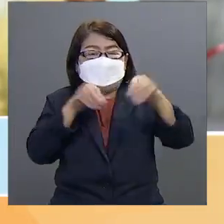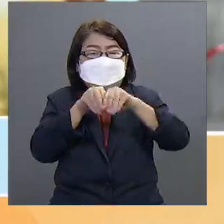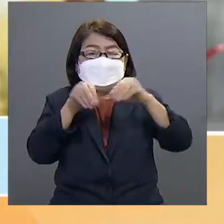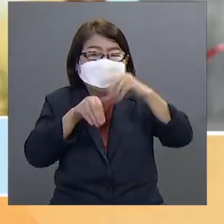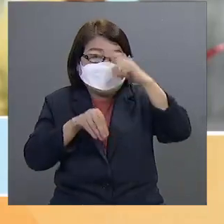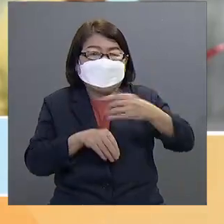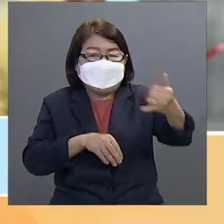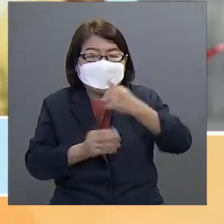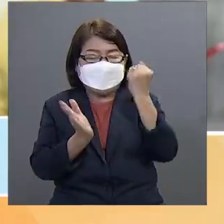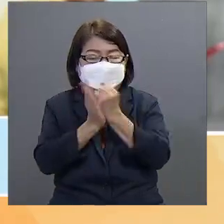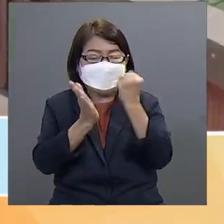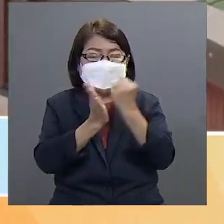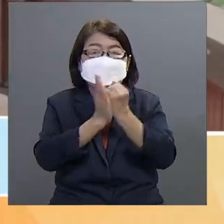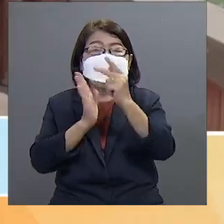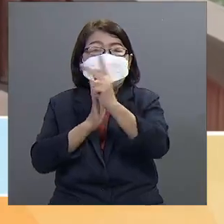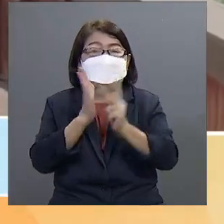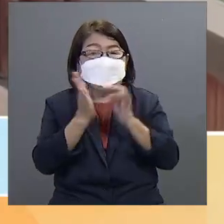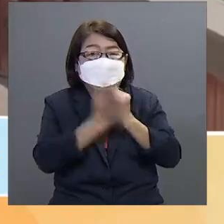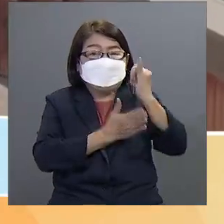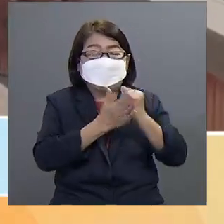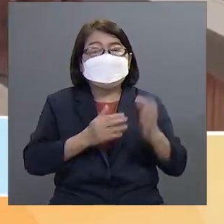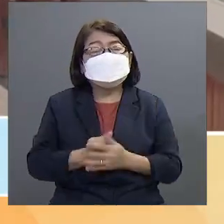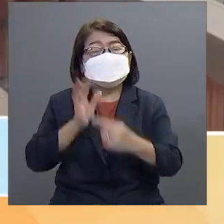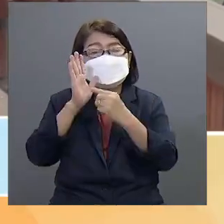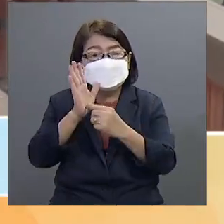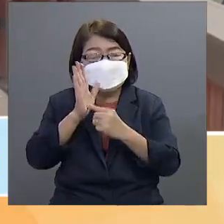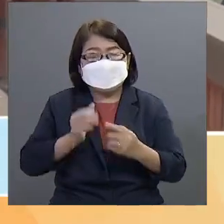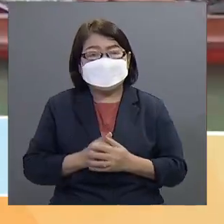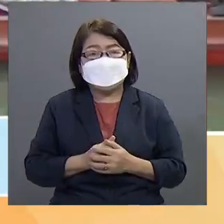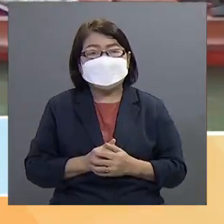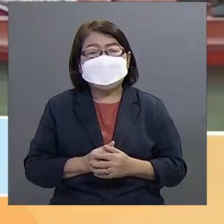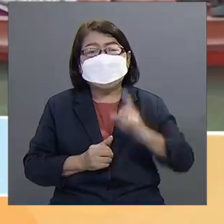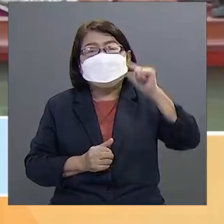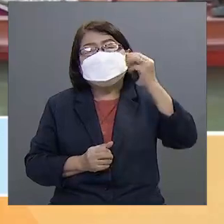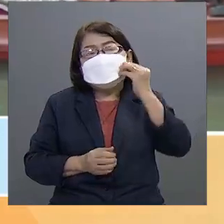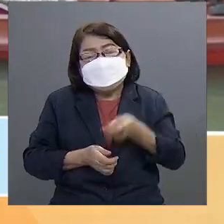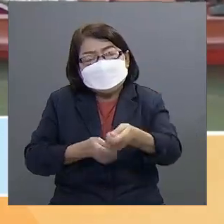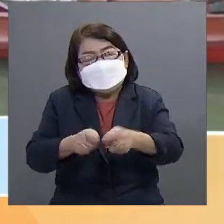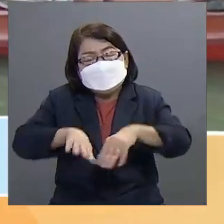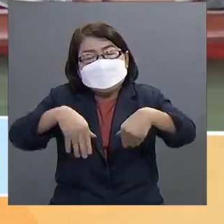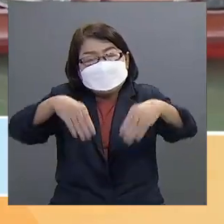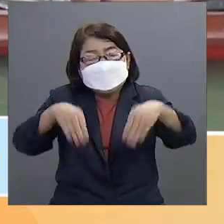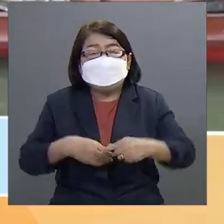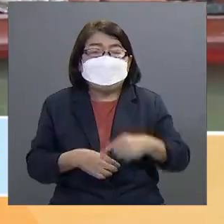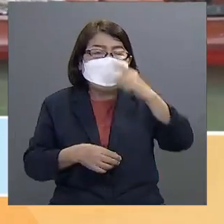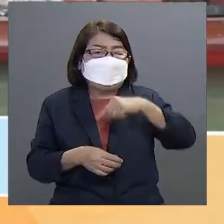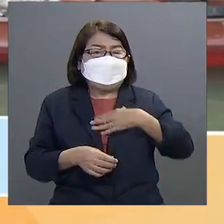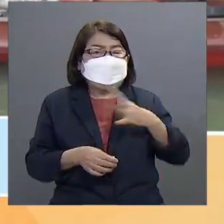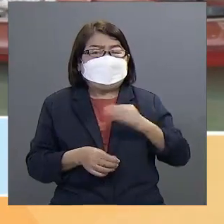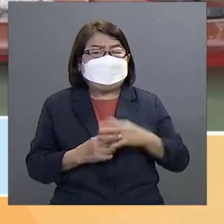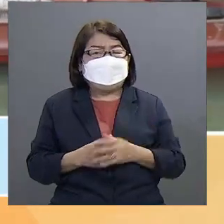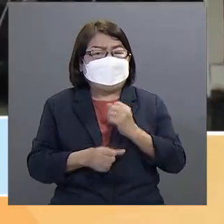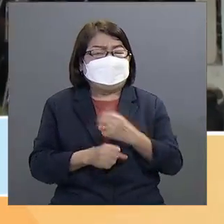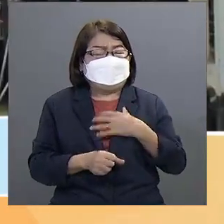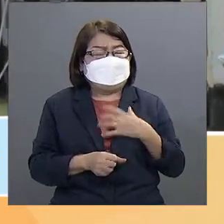ภทเนี่ย อย่างเช่นไม่บ้านแรงต่างนี่คนไทยไม่ค่อยทำนะครับแล้วก็แรงงานบาง